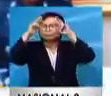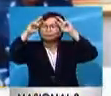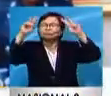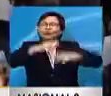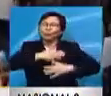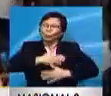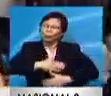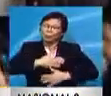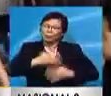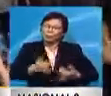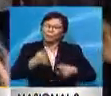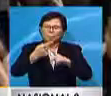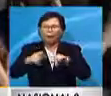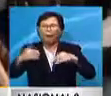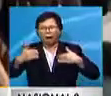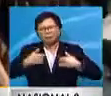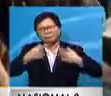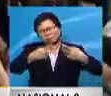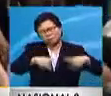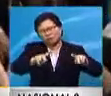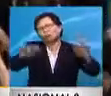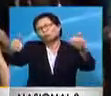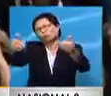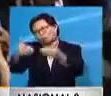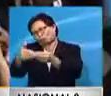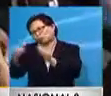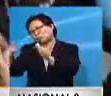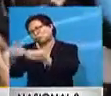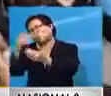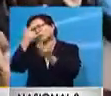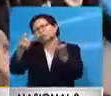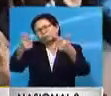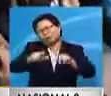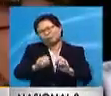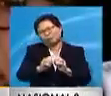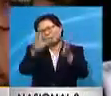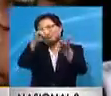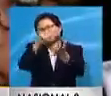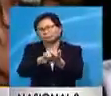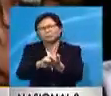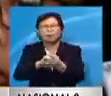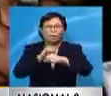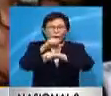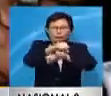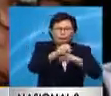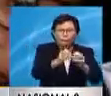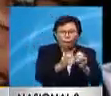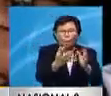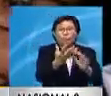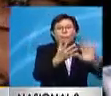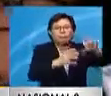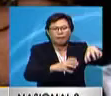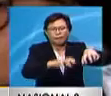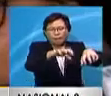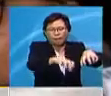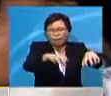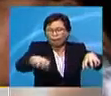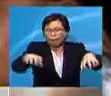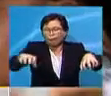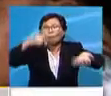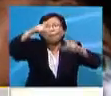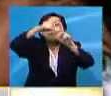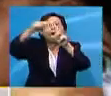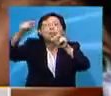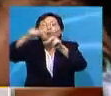bagaimanapun terdapat kedai-kedai yang masih belum dibuka akibat kejadian tersebut serangan bom di keempat-empat lokasi peranginan